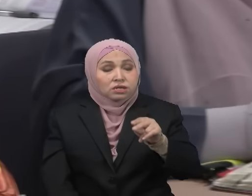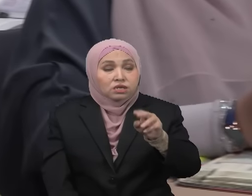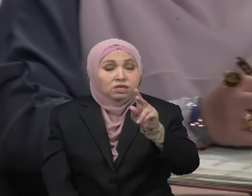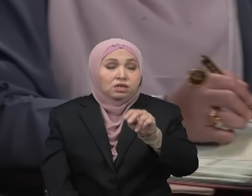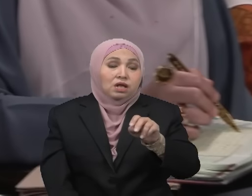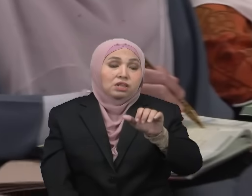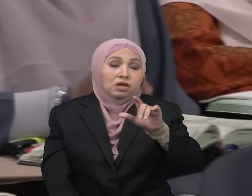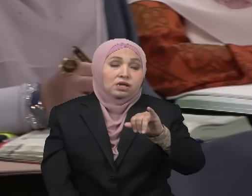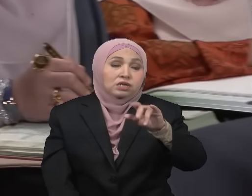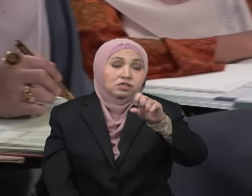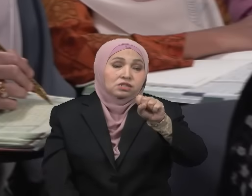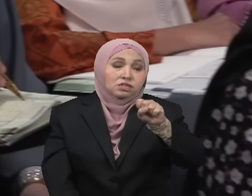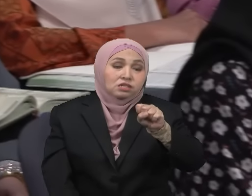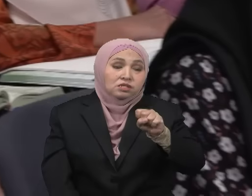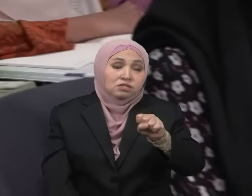syayatin